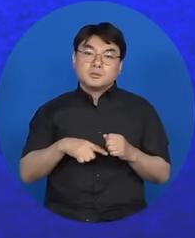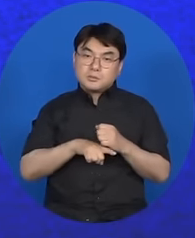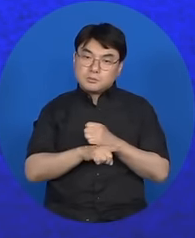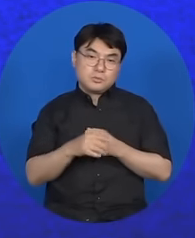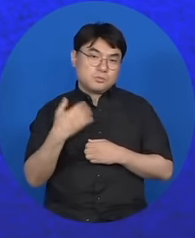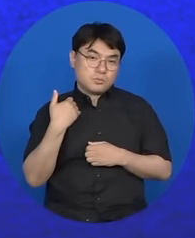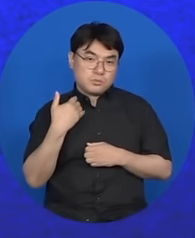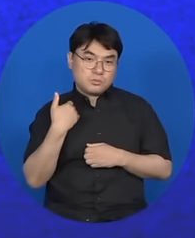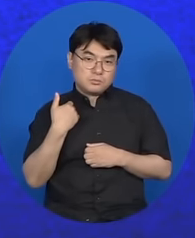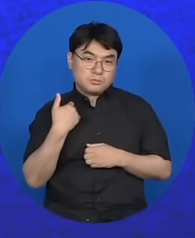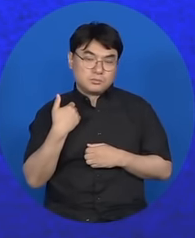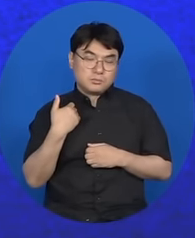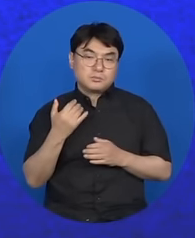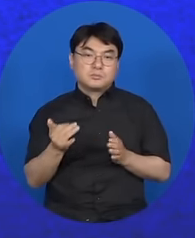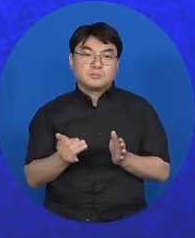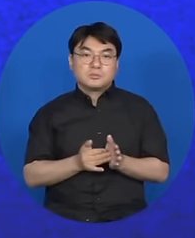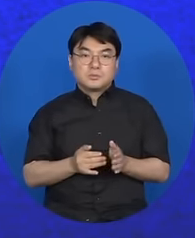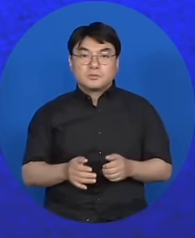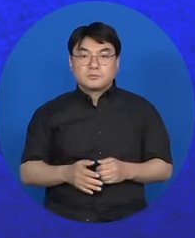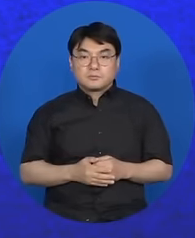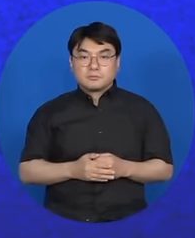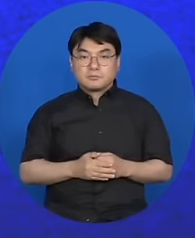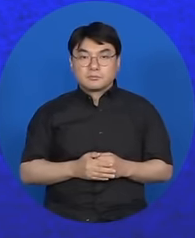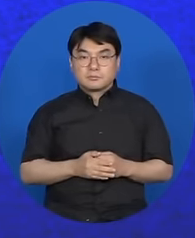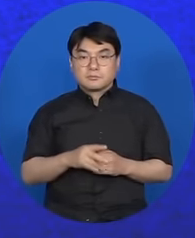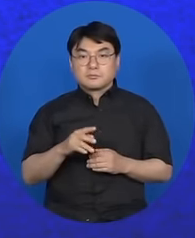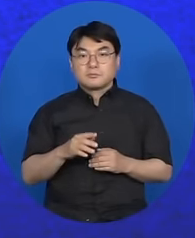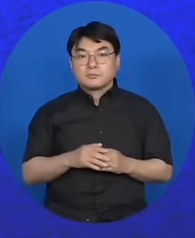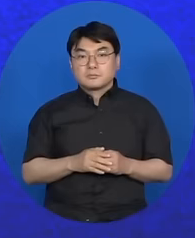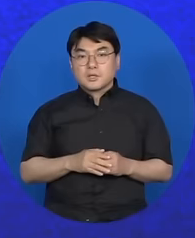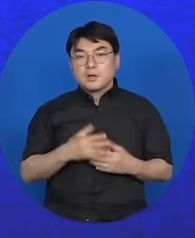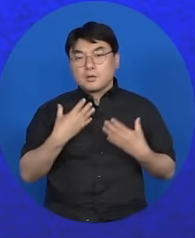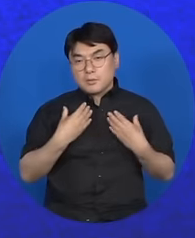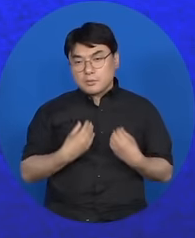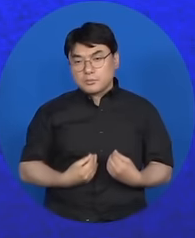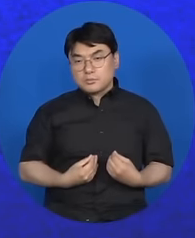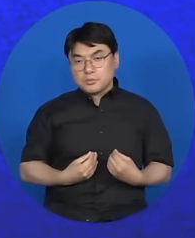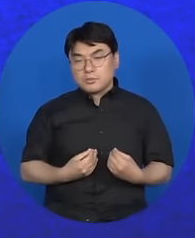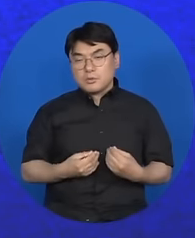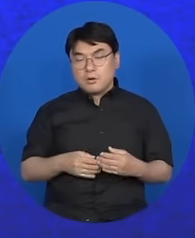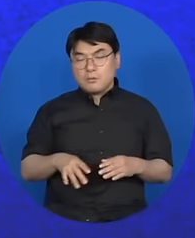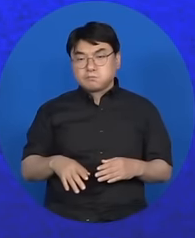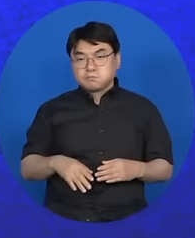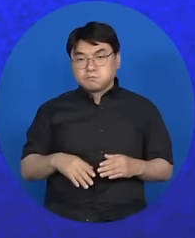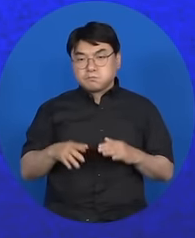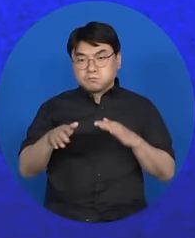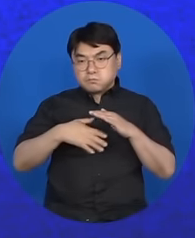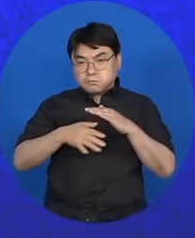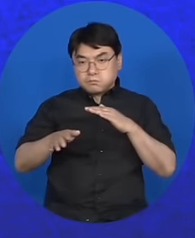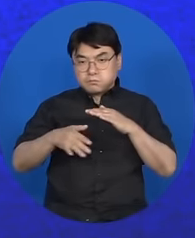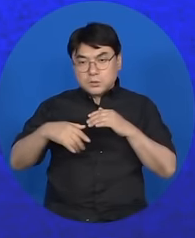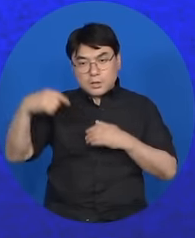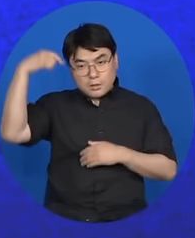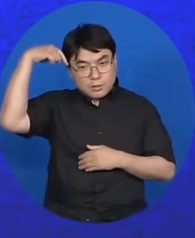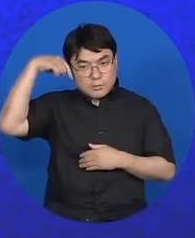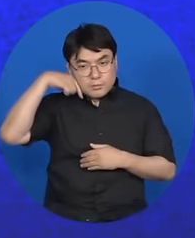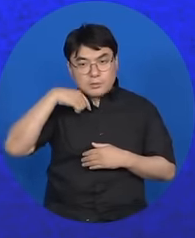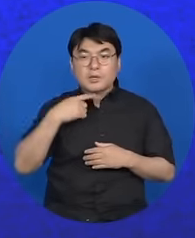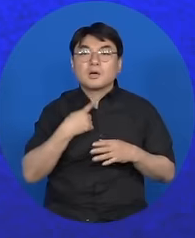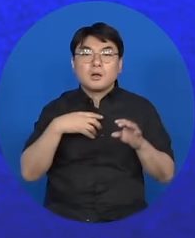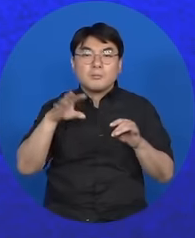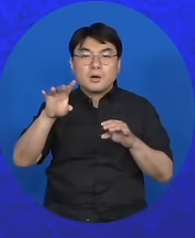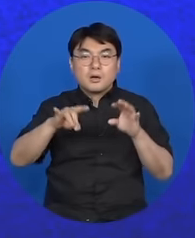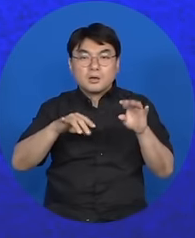다시 본국으로 어쩌면 실망하면서 그러나 여전히 그의 공허함을 달랠 수 없는 상태에서 여전히 그 갈망이 있는